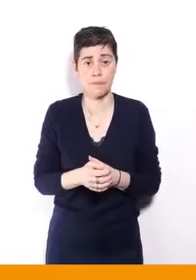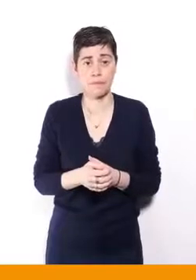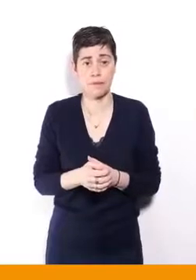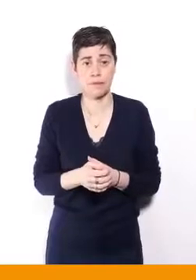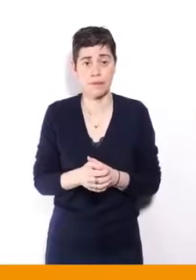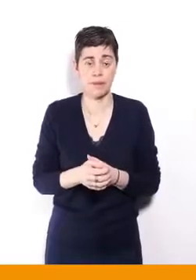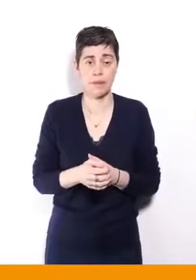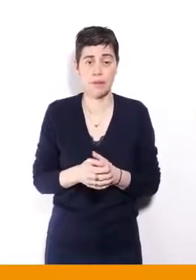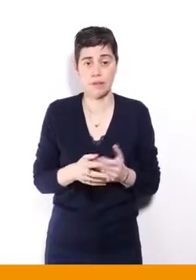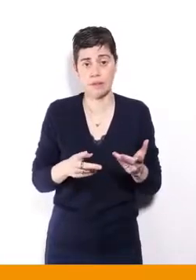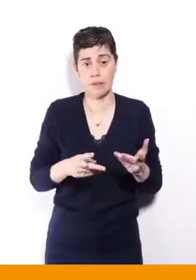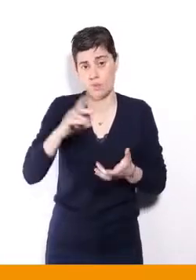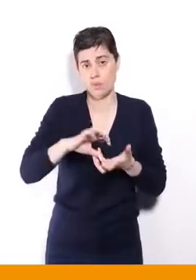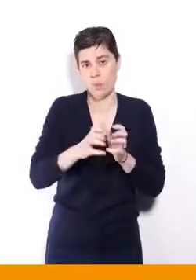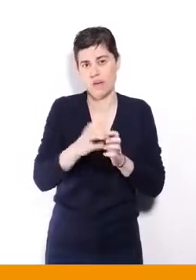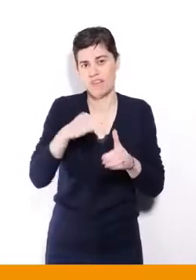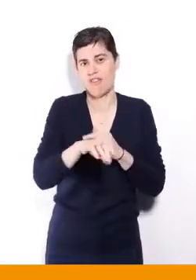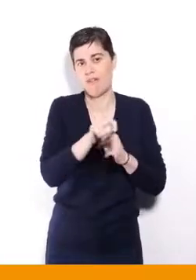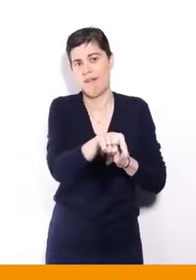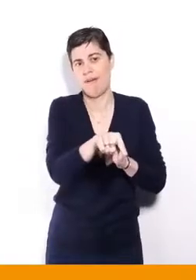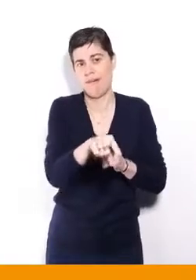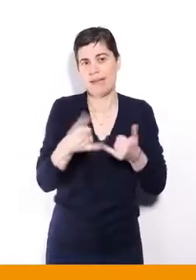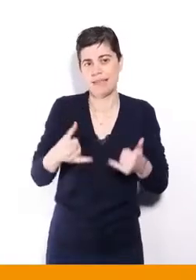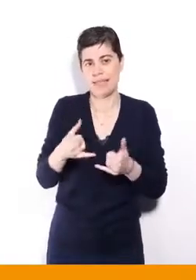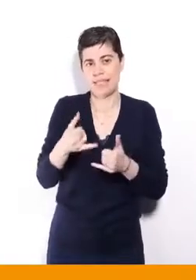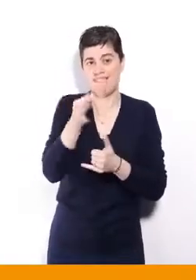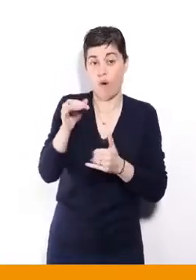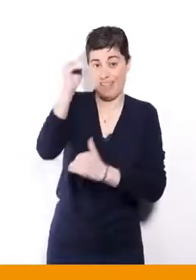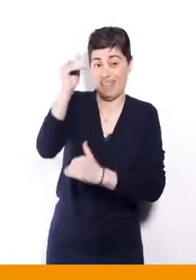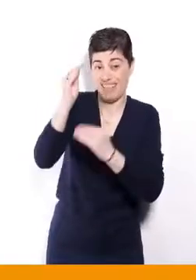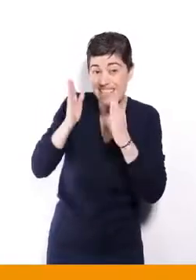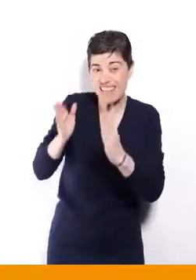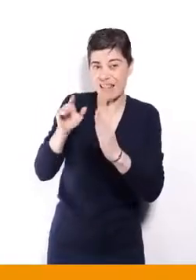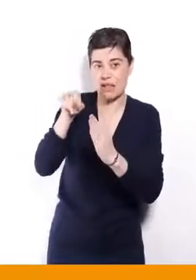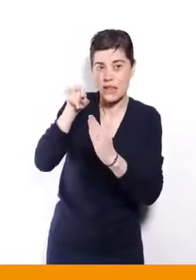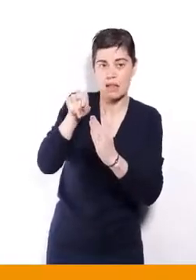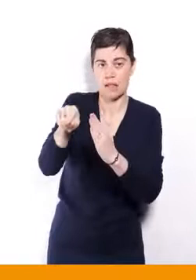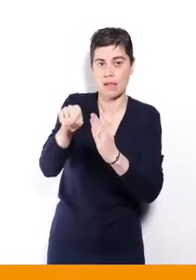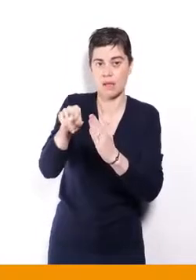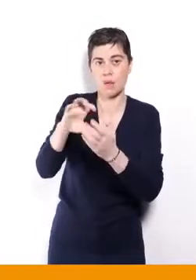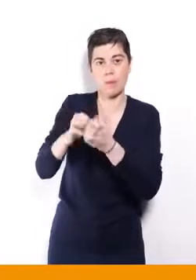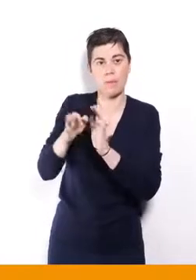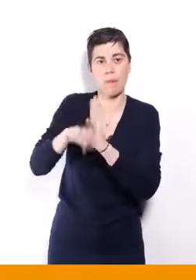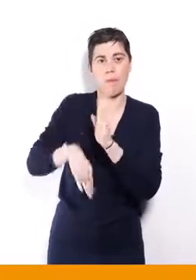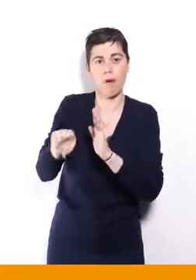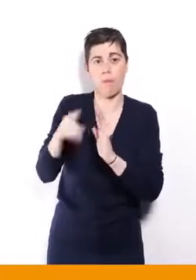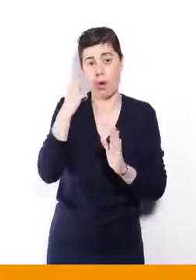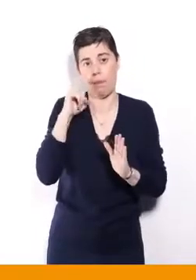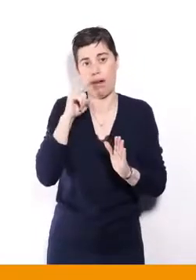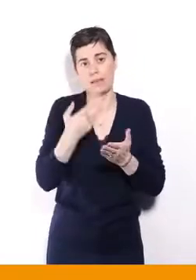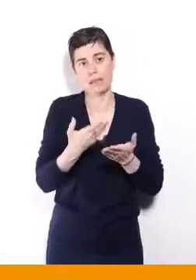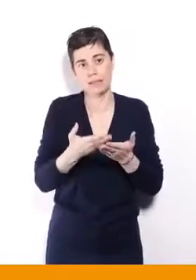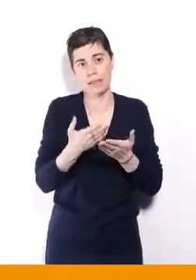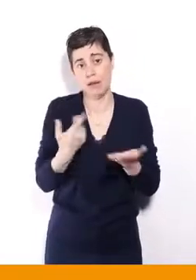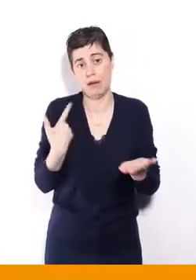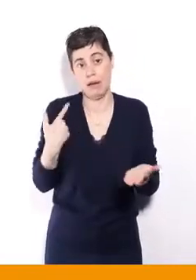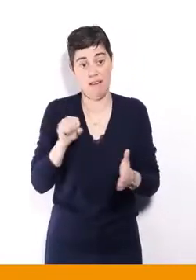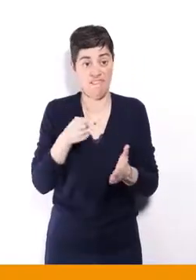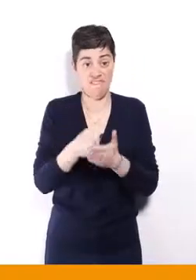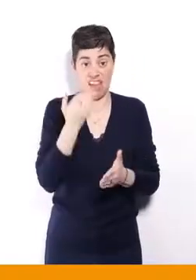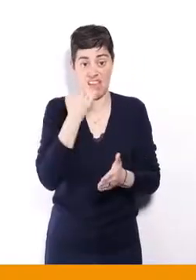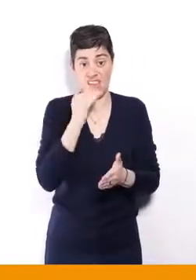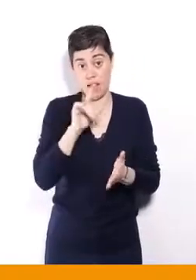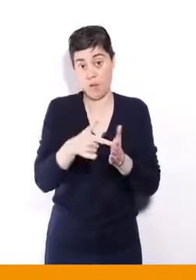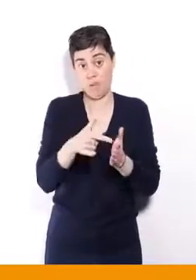eux que ici en métropole. C'est le constat que je fais moi en cette fin d'hiver